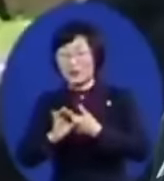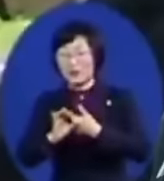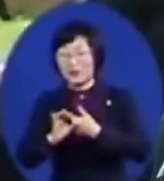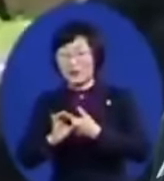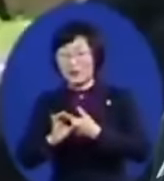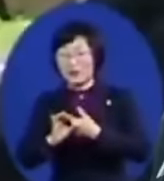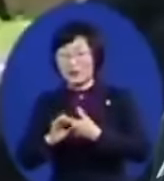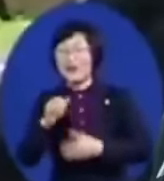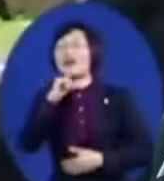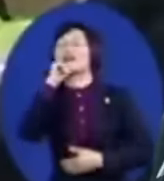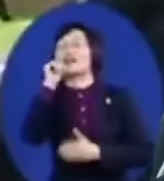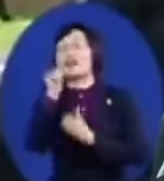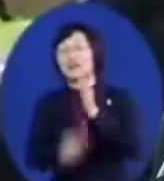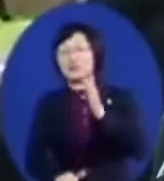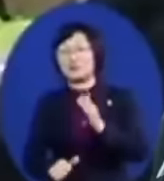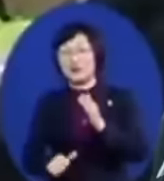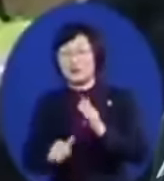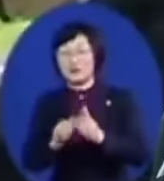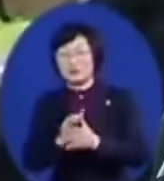가난과 실패를